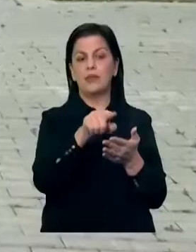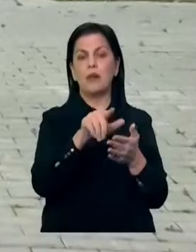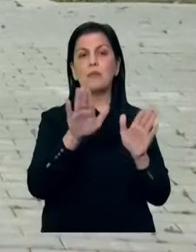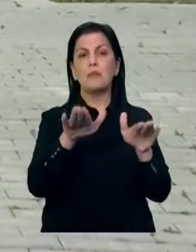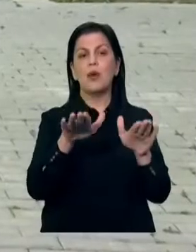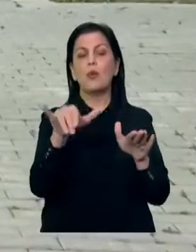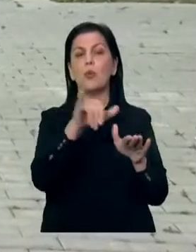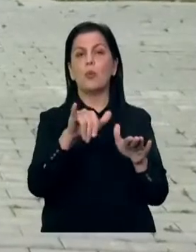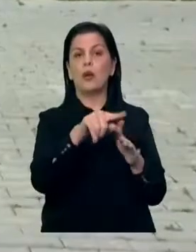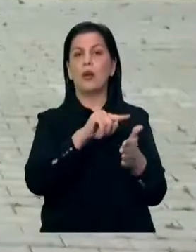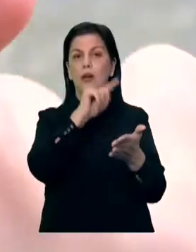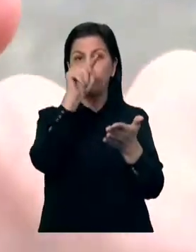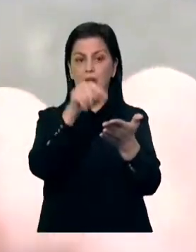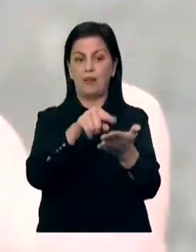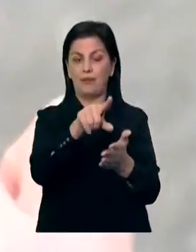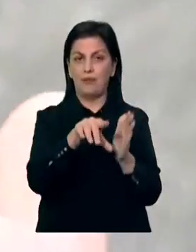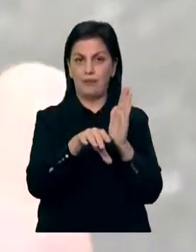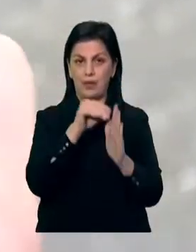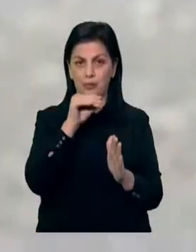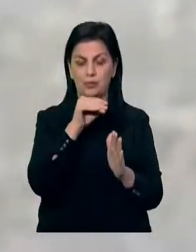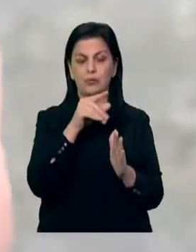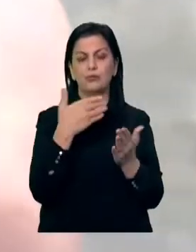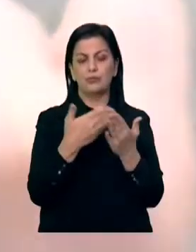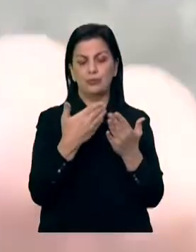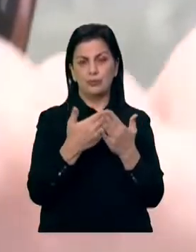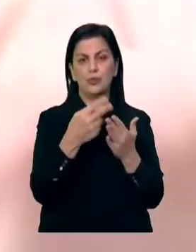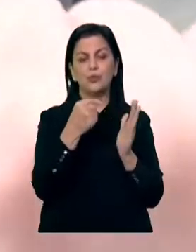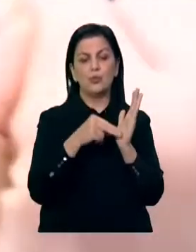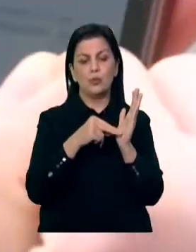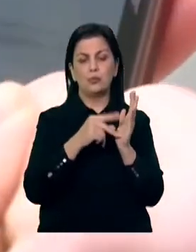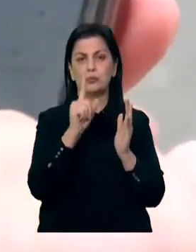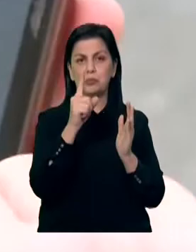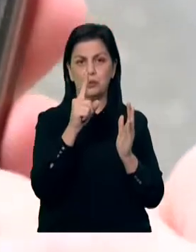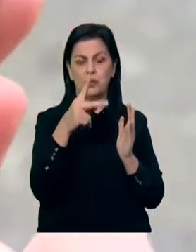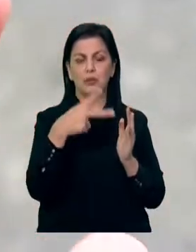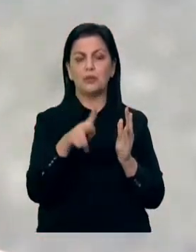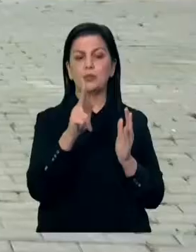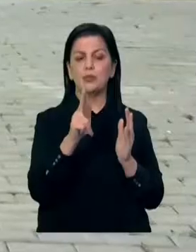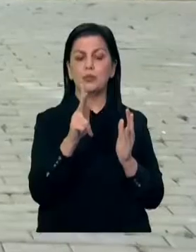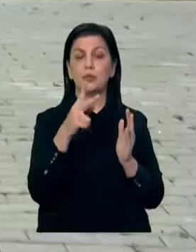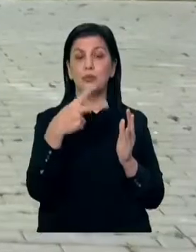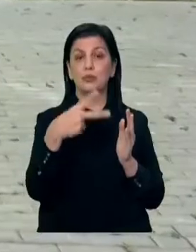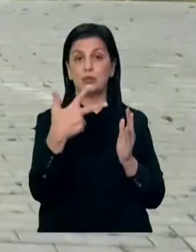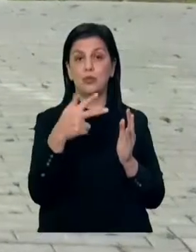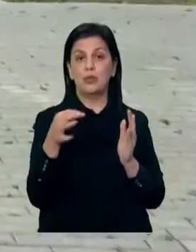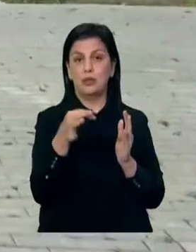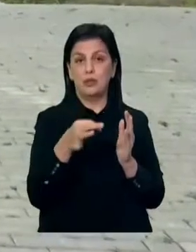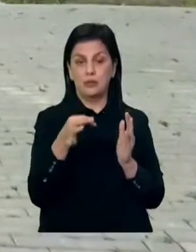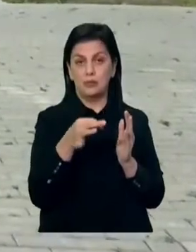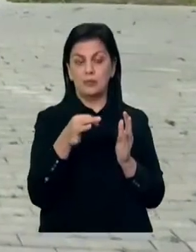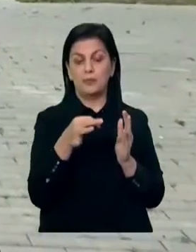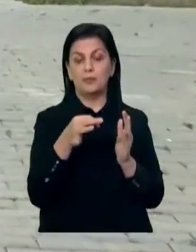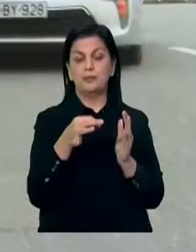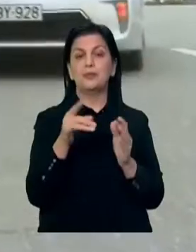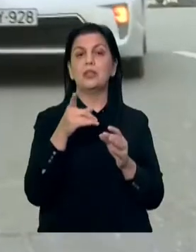təyinat nöqtəsini seçirsiniz. Məbləğ təxminən 1 manat 23 qəpik civarında göstərir. Və müəyyən bir vaxtdan sonra